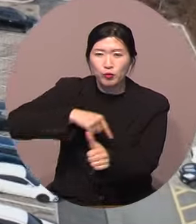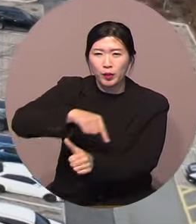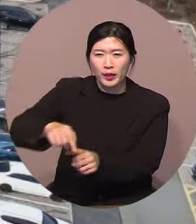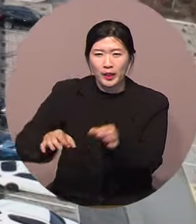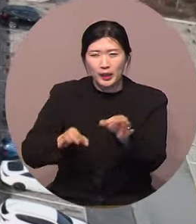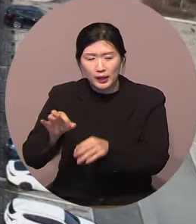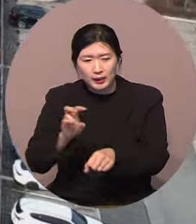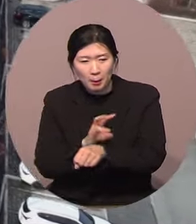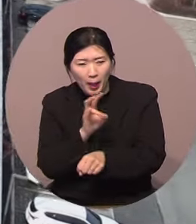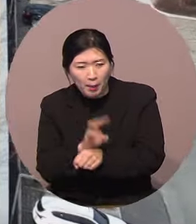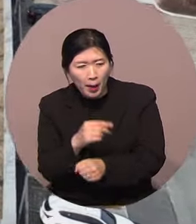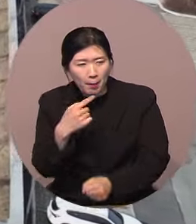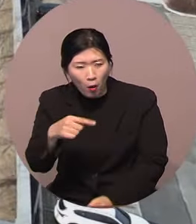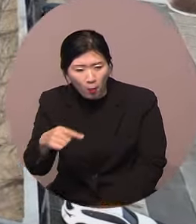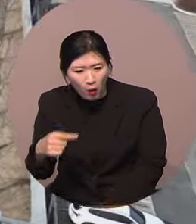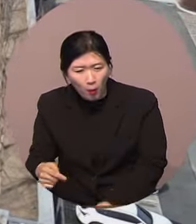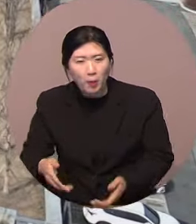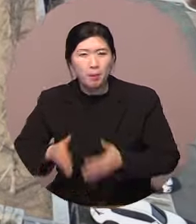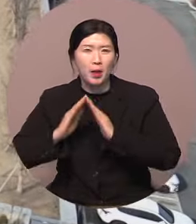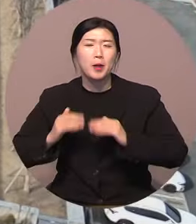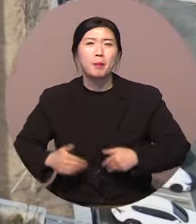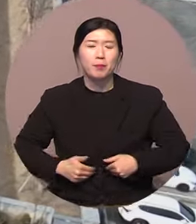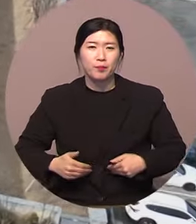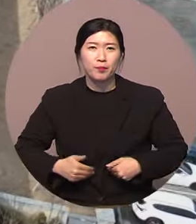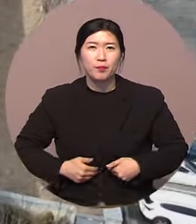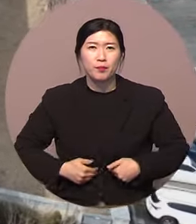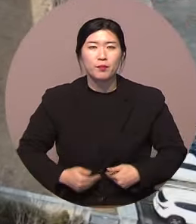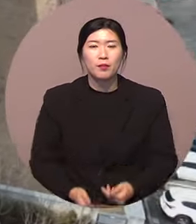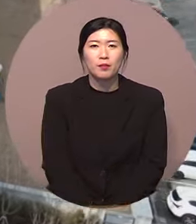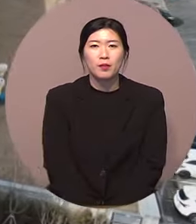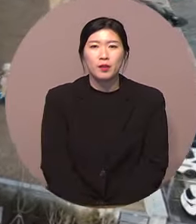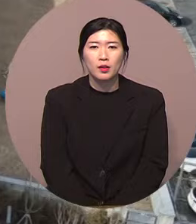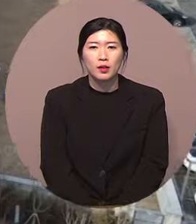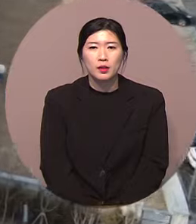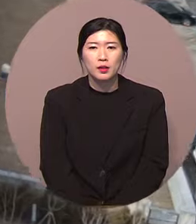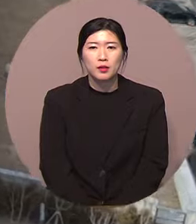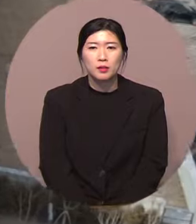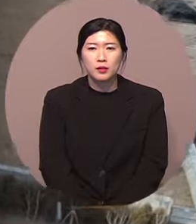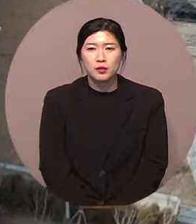보완 등은 풀어야 할 과제로 남아 있습니다. MBC 뉴스 박선진입니다.